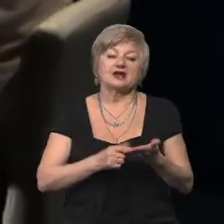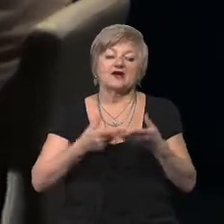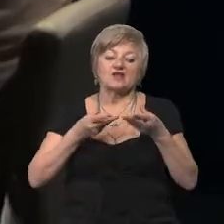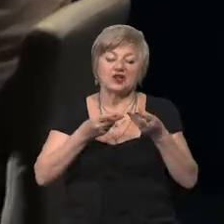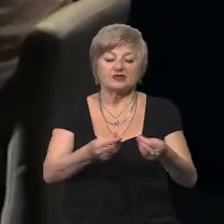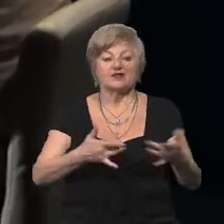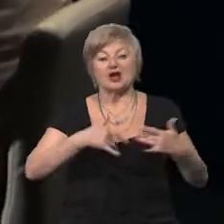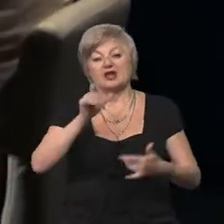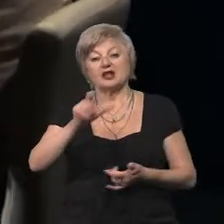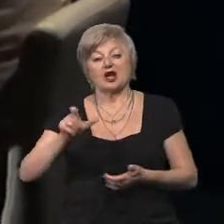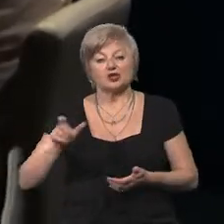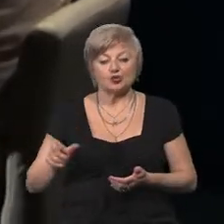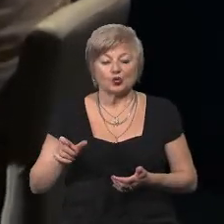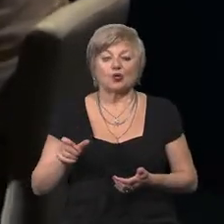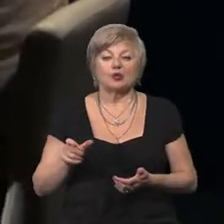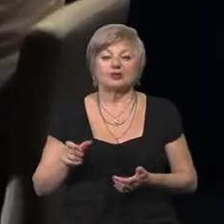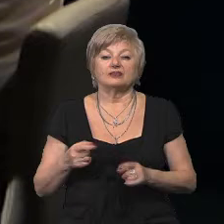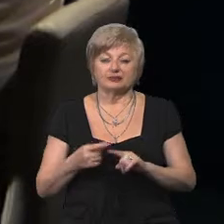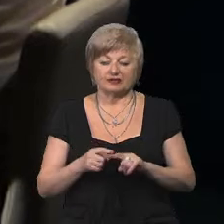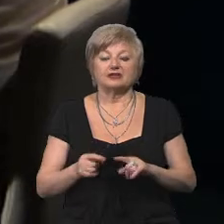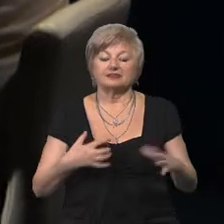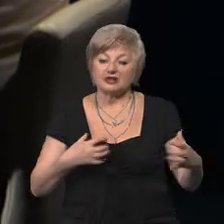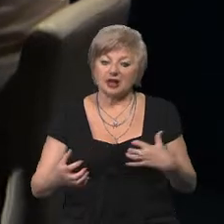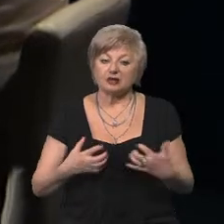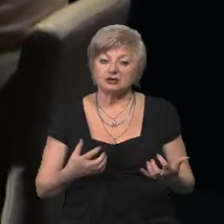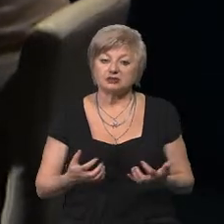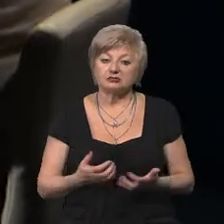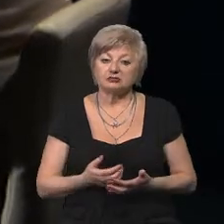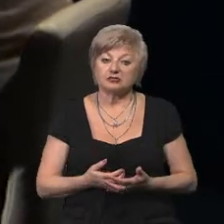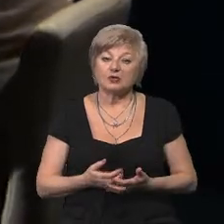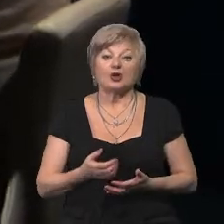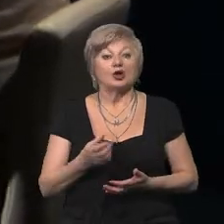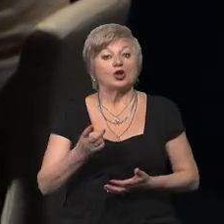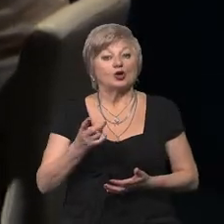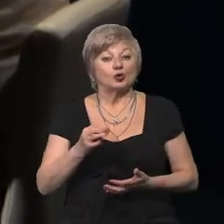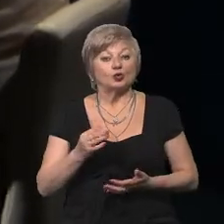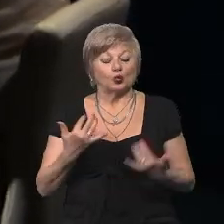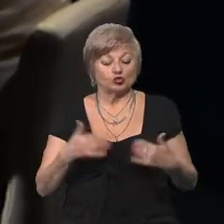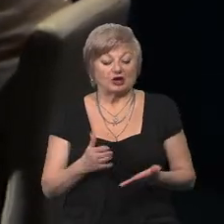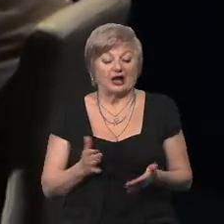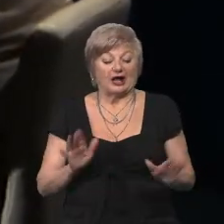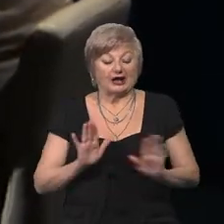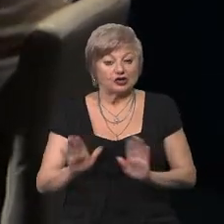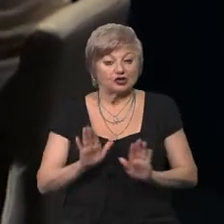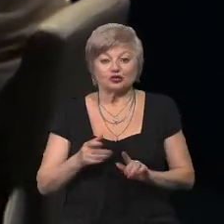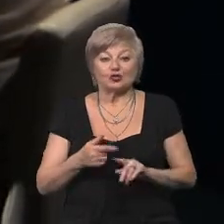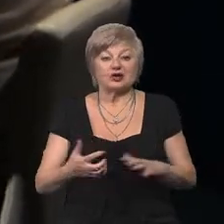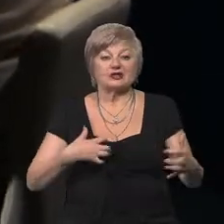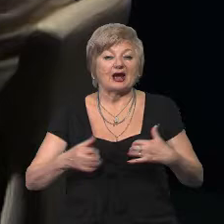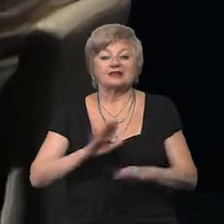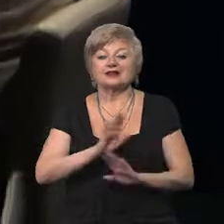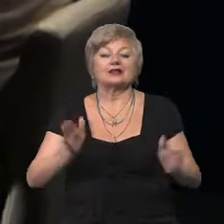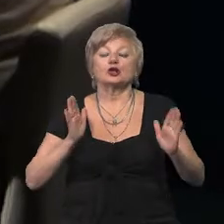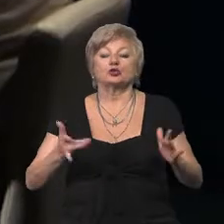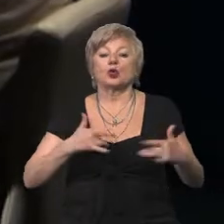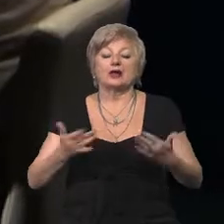актеров и все остальные службы. Вот. Но, и будучи режиссером, я понял, что театр – это не только сцена, это